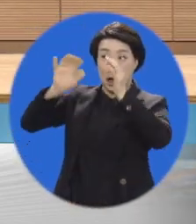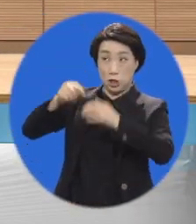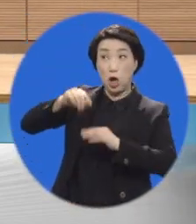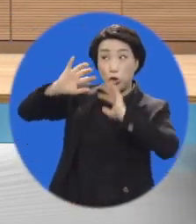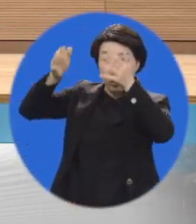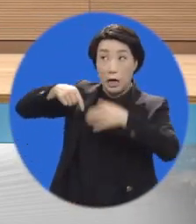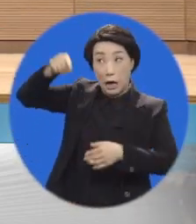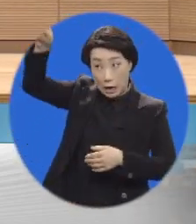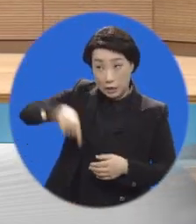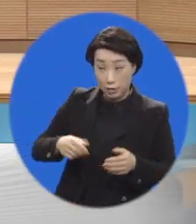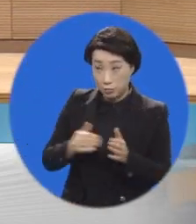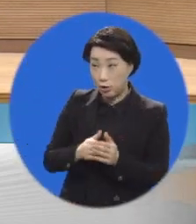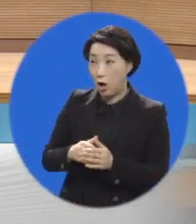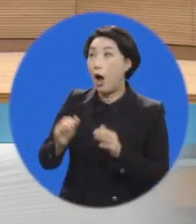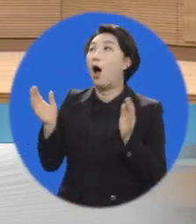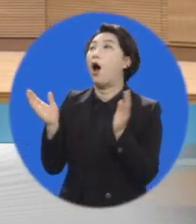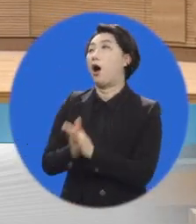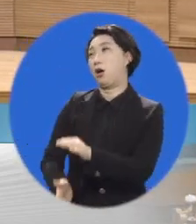하늘나라 가보니까 윤 목사님